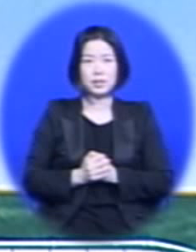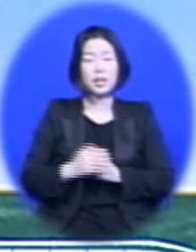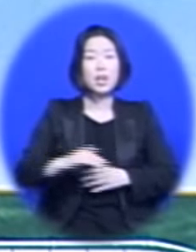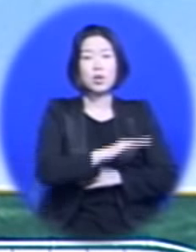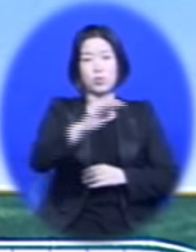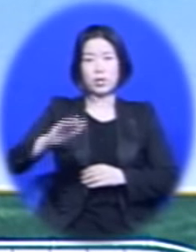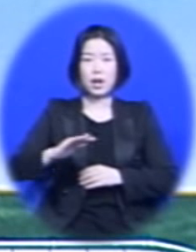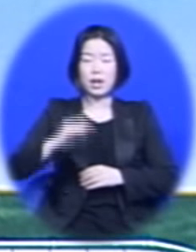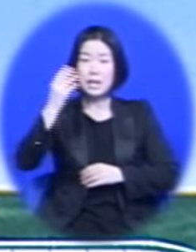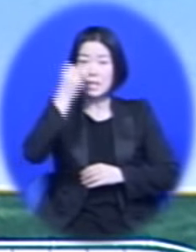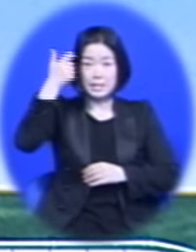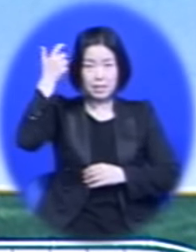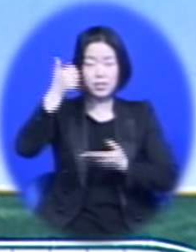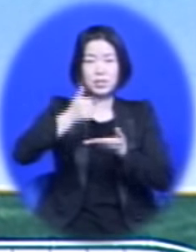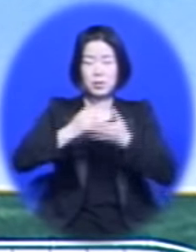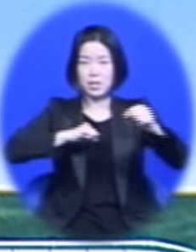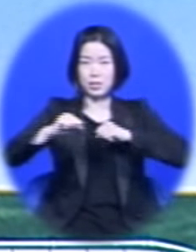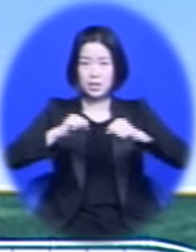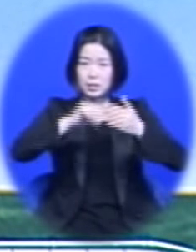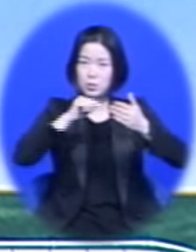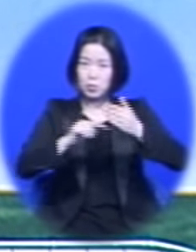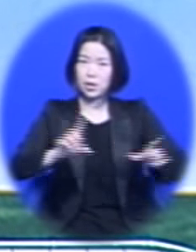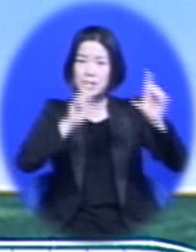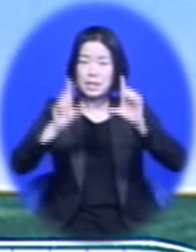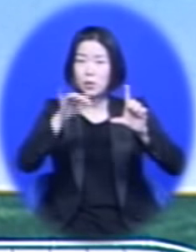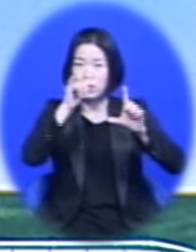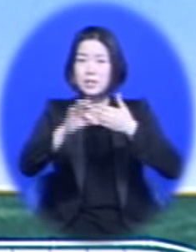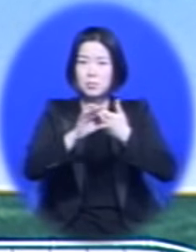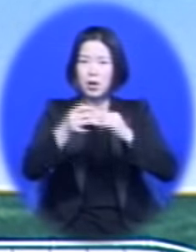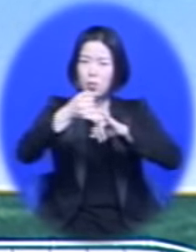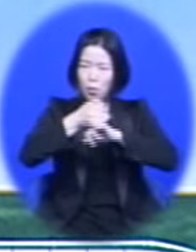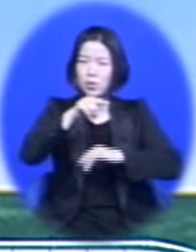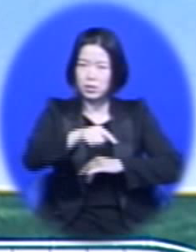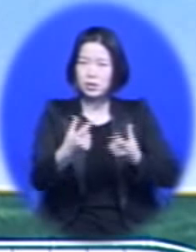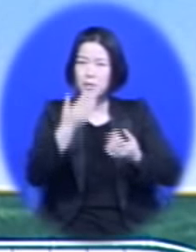우리가 성령님의 역사하심 속에 살면 반드시 그렇게 됩니다.